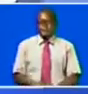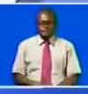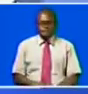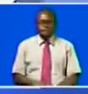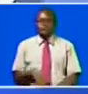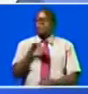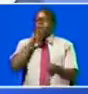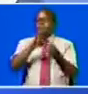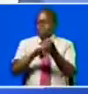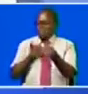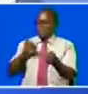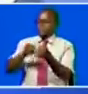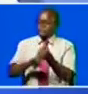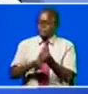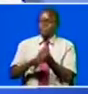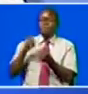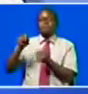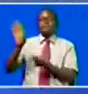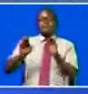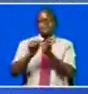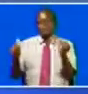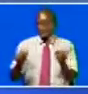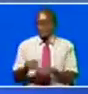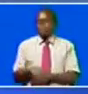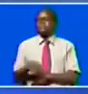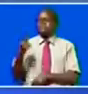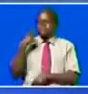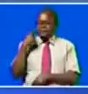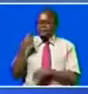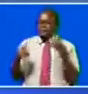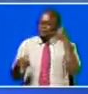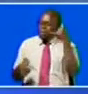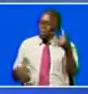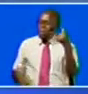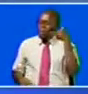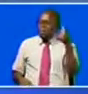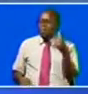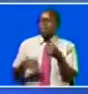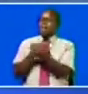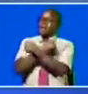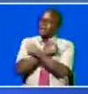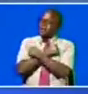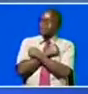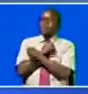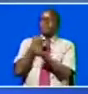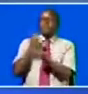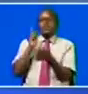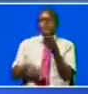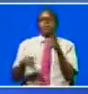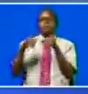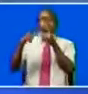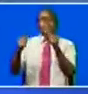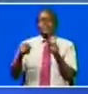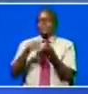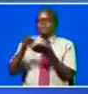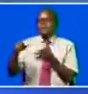wanaume na wanawake, fanyeni adabu. Na ninyi wasena mnaona ati mwanaume anakupigia simu anakuambia, "Ah, nimekupenda baby, hebu sijui nitumie message, nitumie sijui